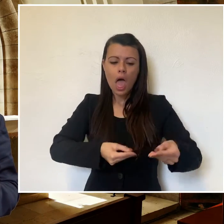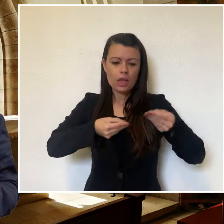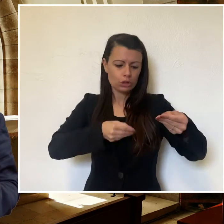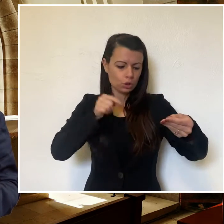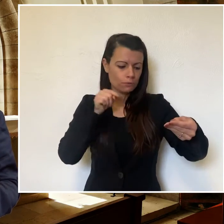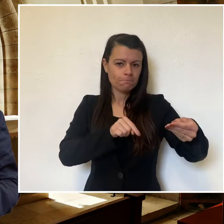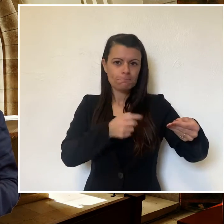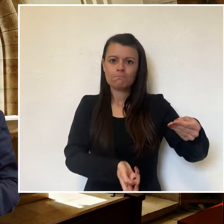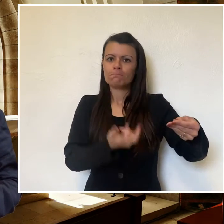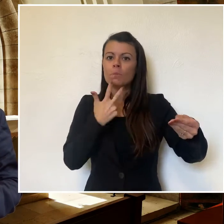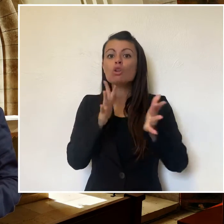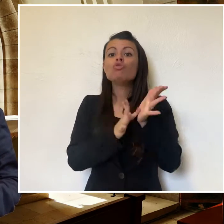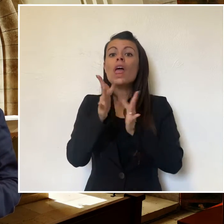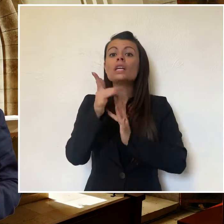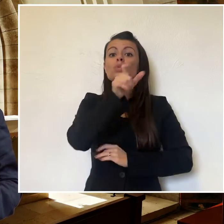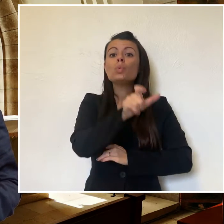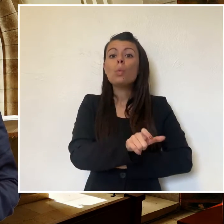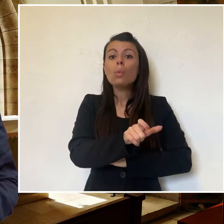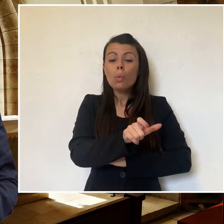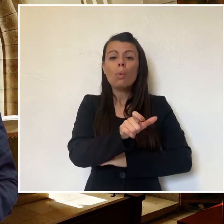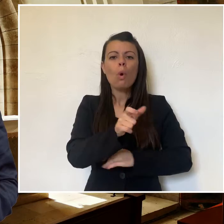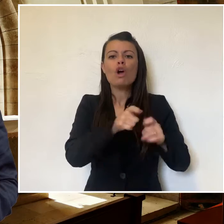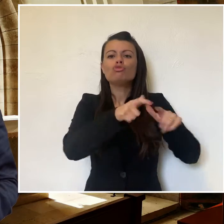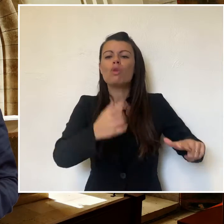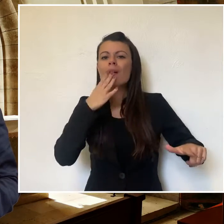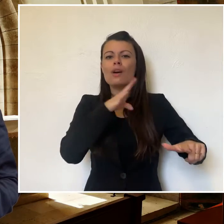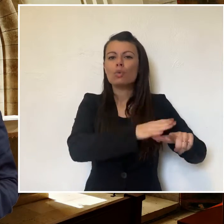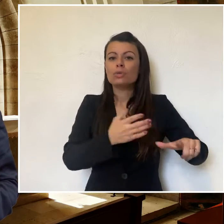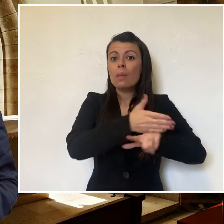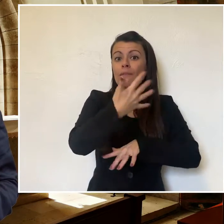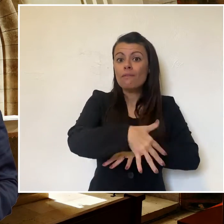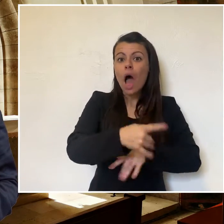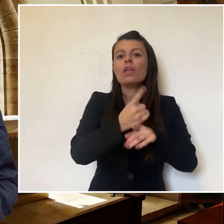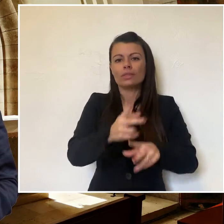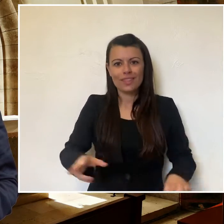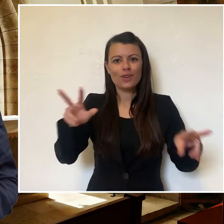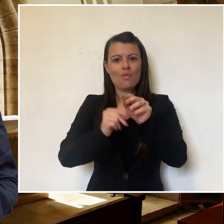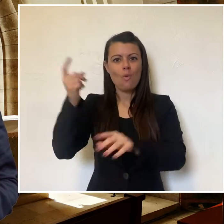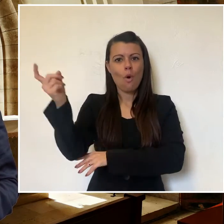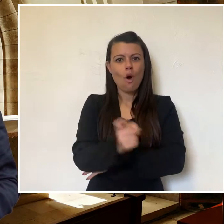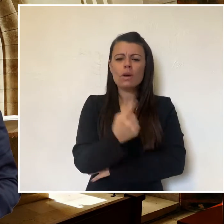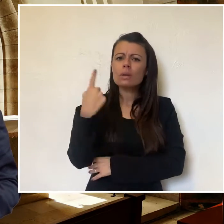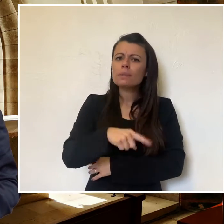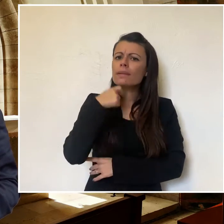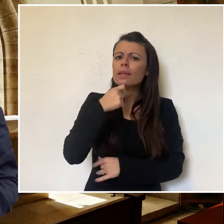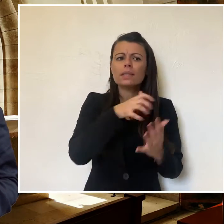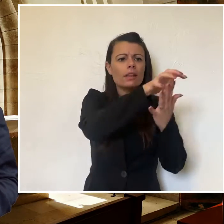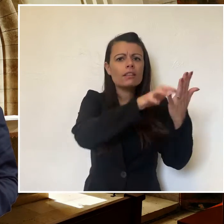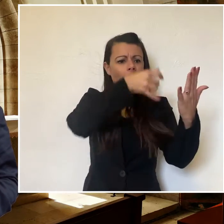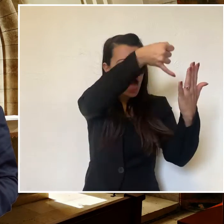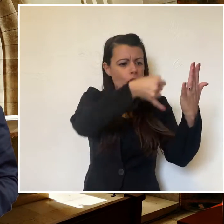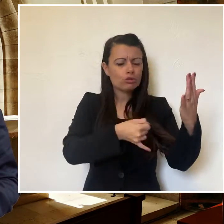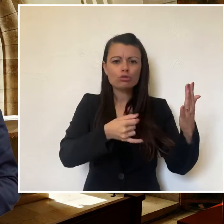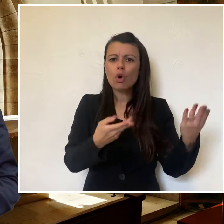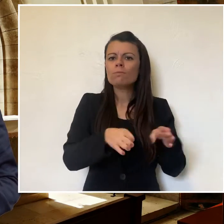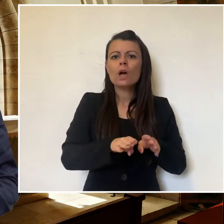Gerusalemme verrà ancora. Ed è interessante, proprio in questo senso, capire come si chiude il testo, vedere come si chiude il testo